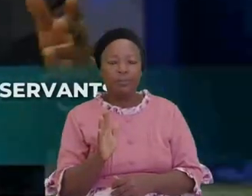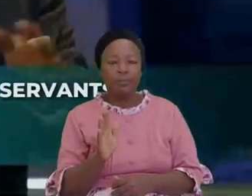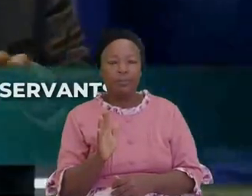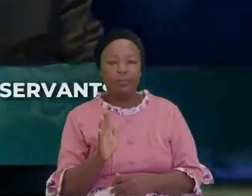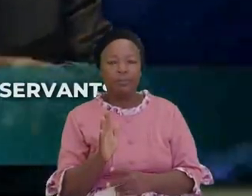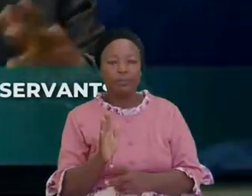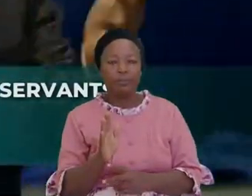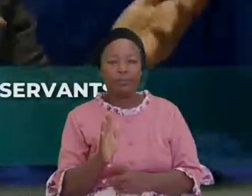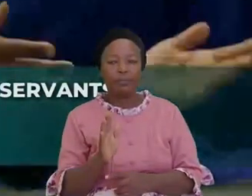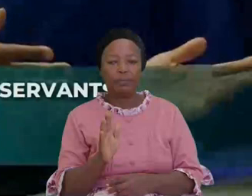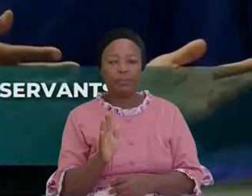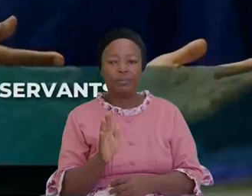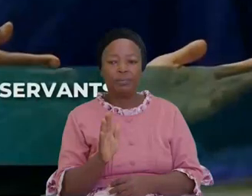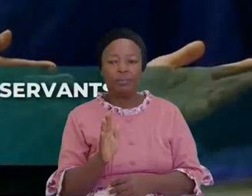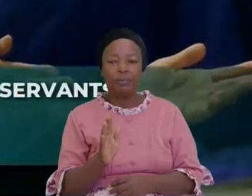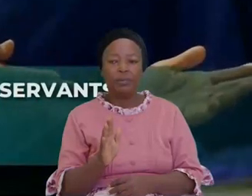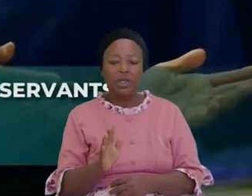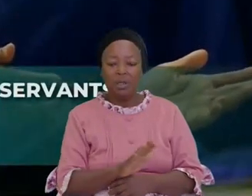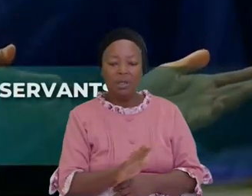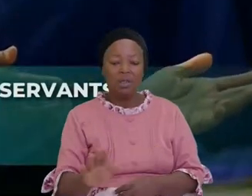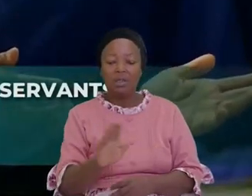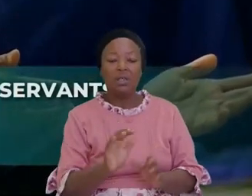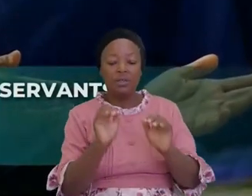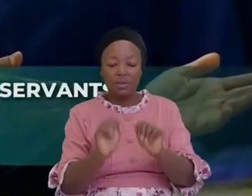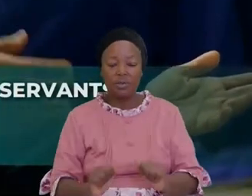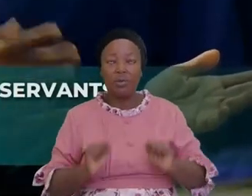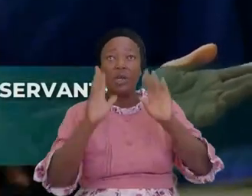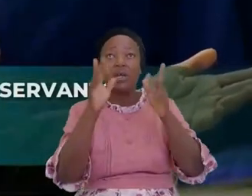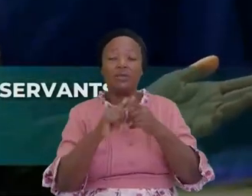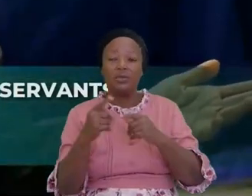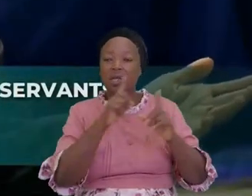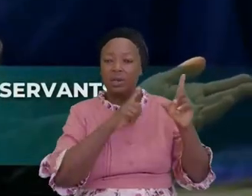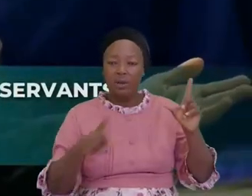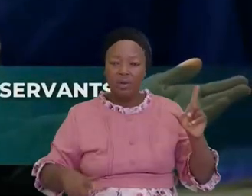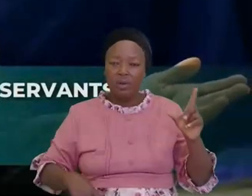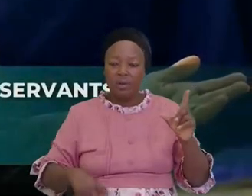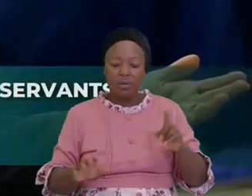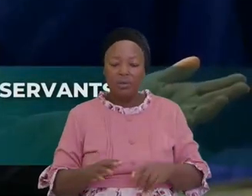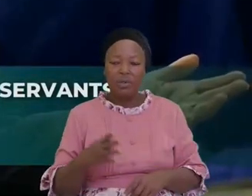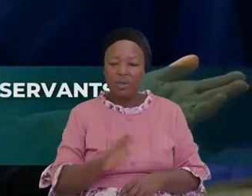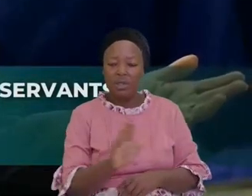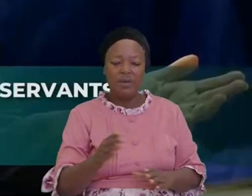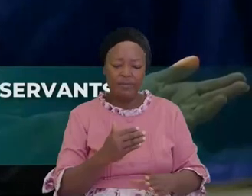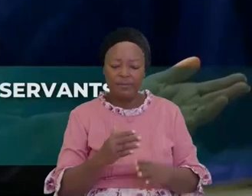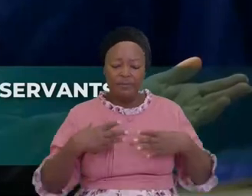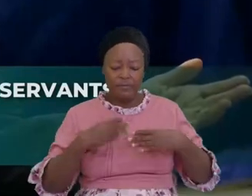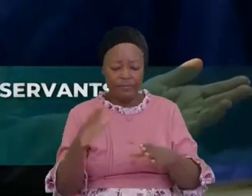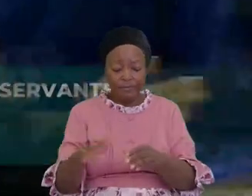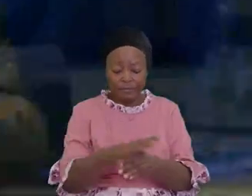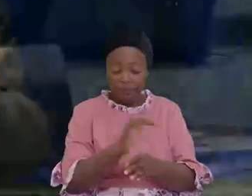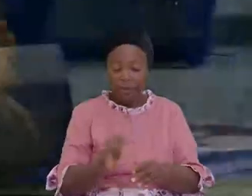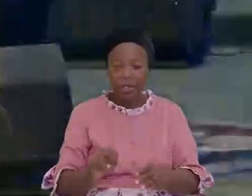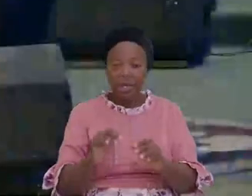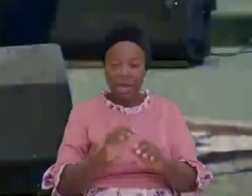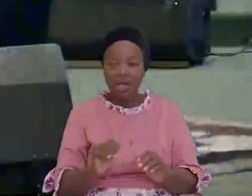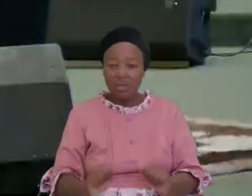avec eux. Ils se sont soumis au Seigneur. Ils étaient entièrement soumis au